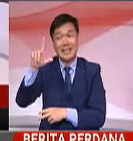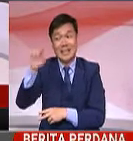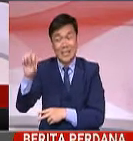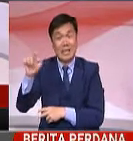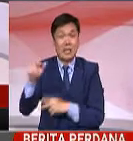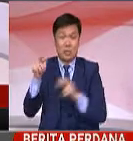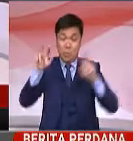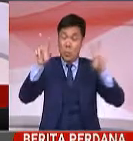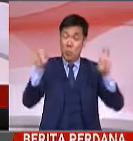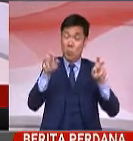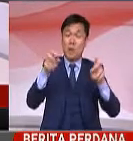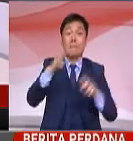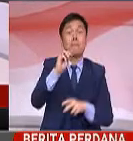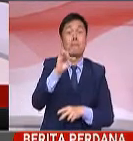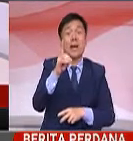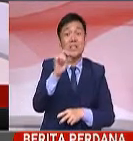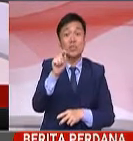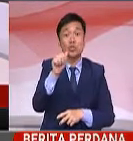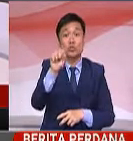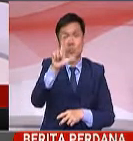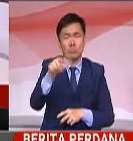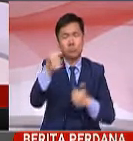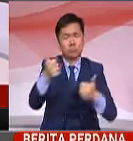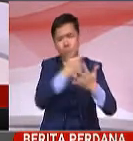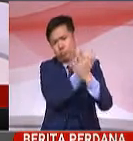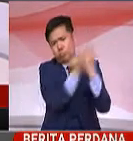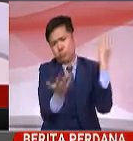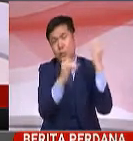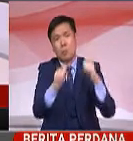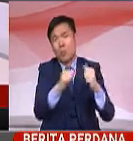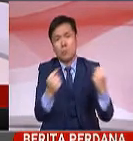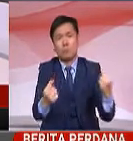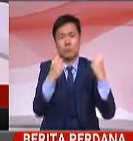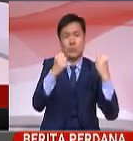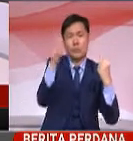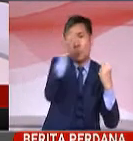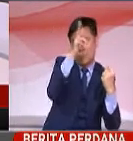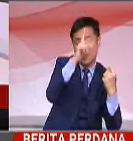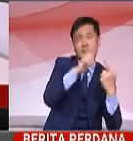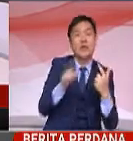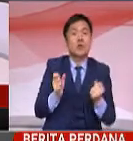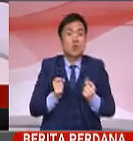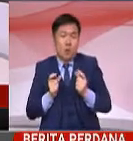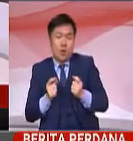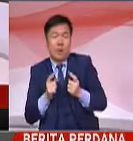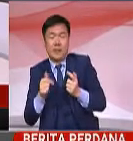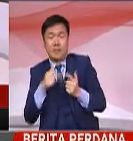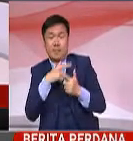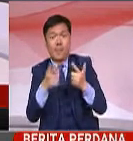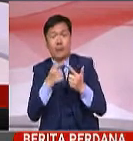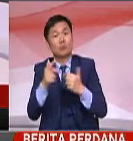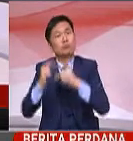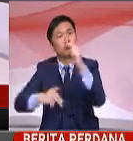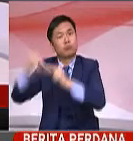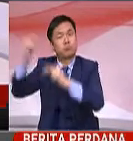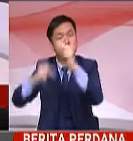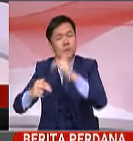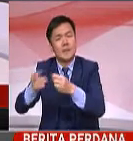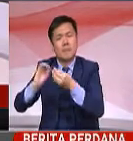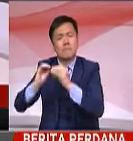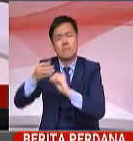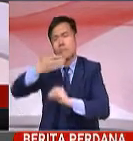Digital adalah pelan komprehensif yang memperkasa peranan sektor awam dan swasta menerusi pembinaan infrastruktur kelas